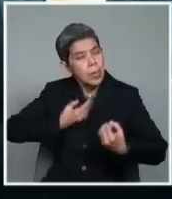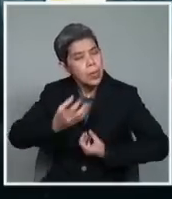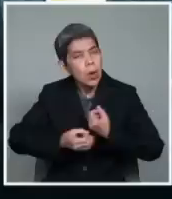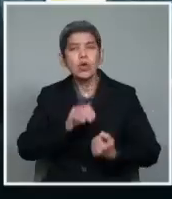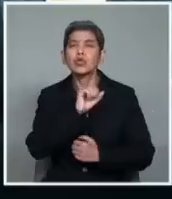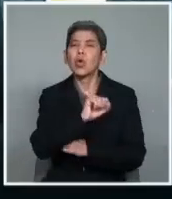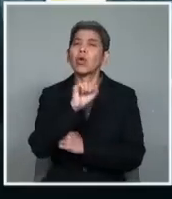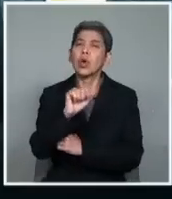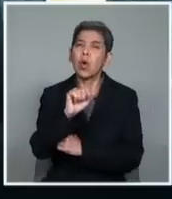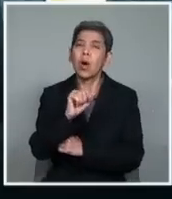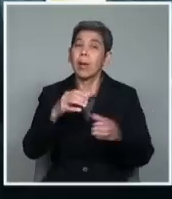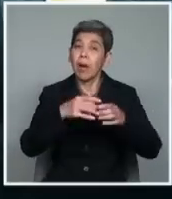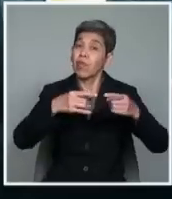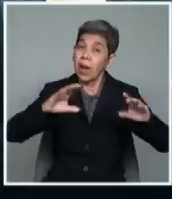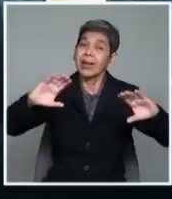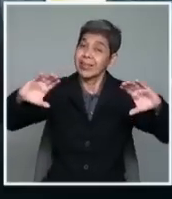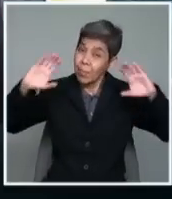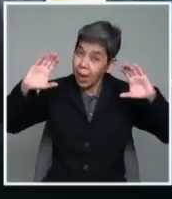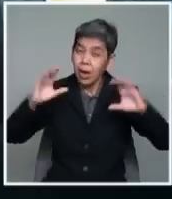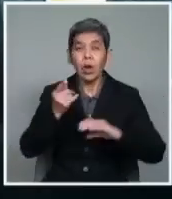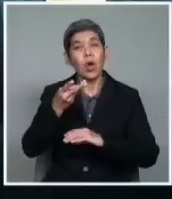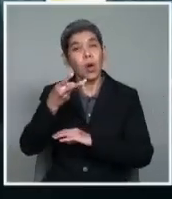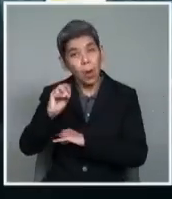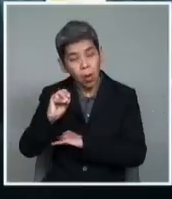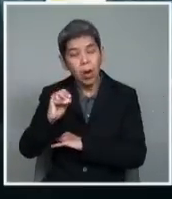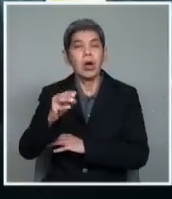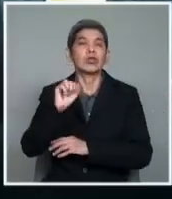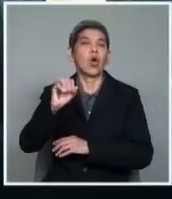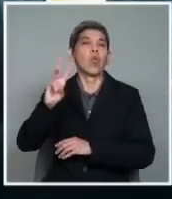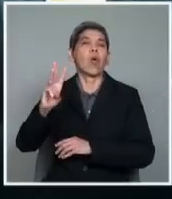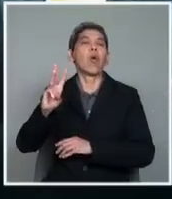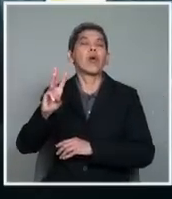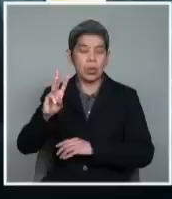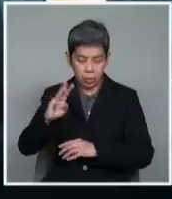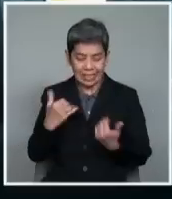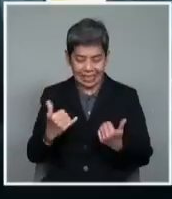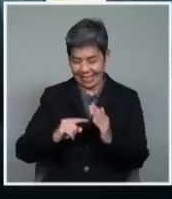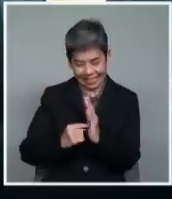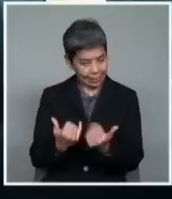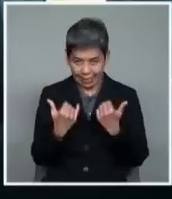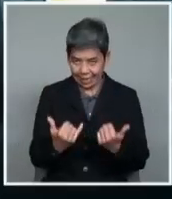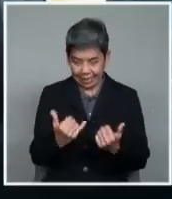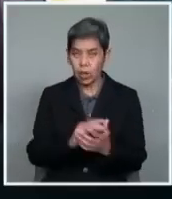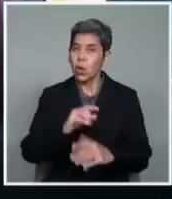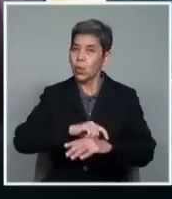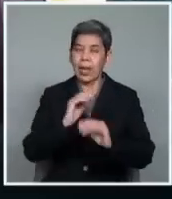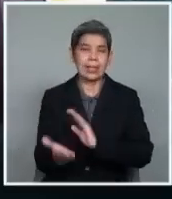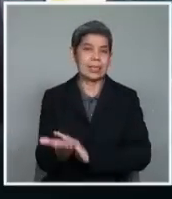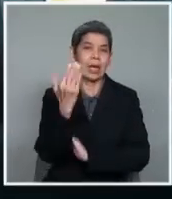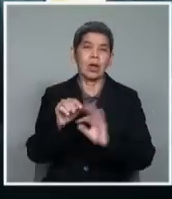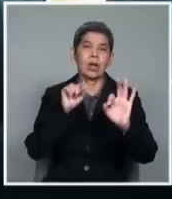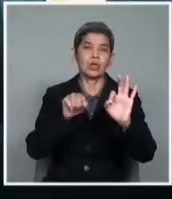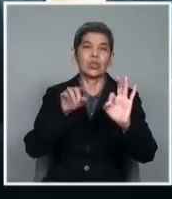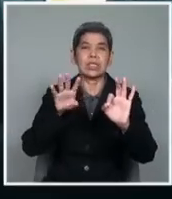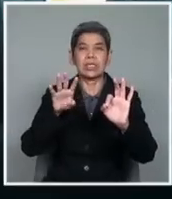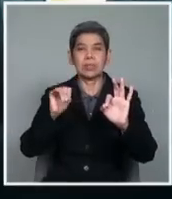ของส.ส.ฝ่ายค้านฝ่ายรัฐบาลคณะรัฐมนตรีและส.ว.นั่นเองนะครับก็เริ่มต้นขึ้นแล้วนะครับตั้งแต่เวลา 9:45